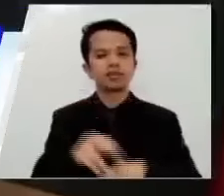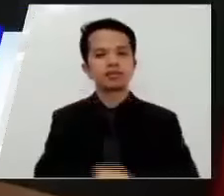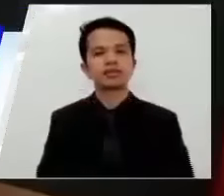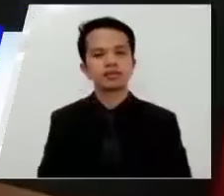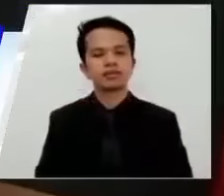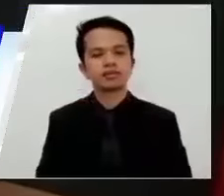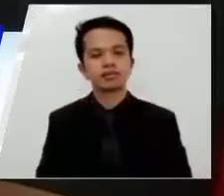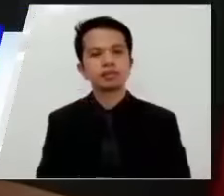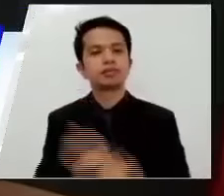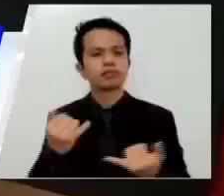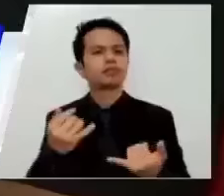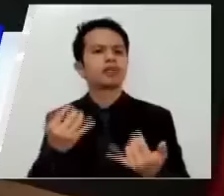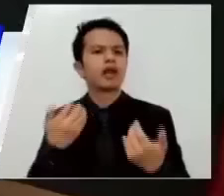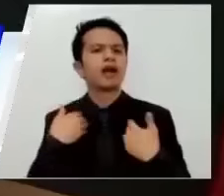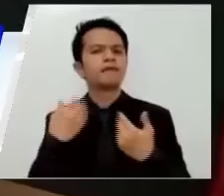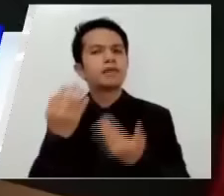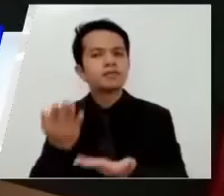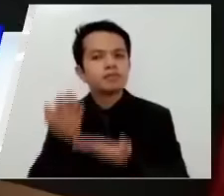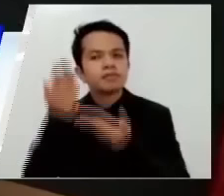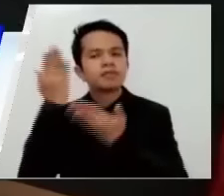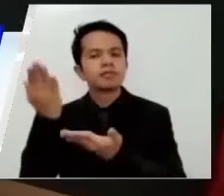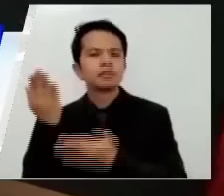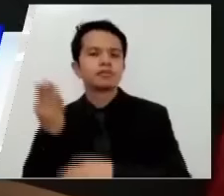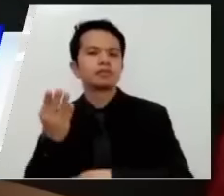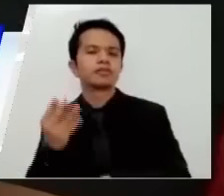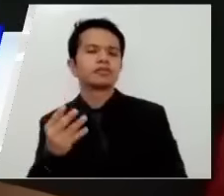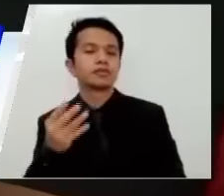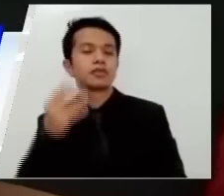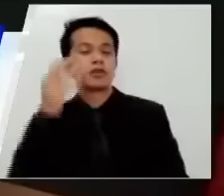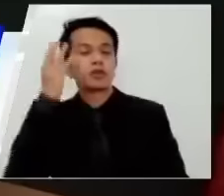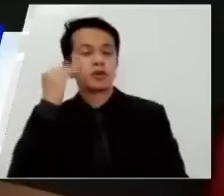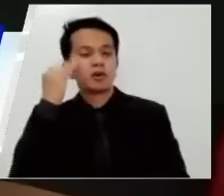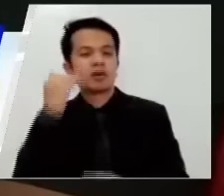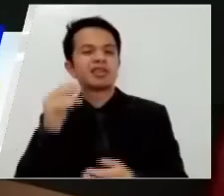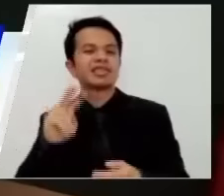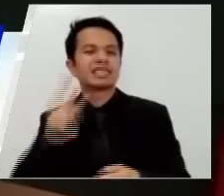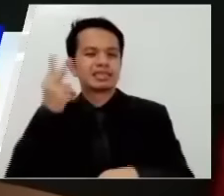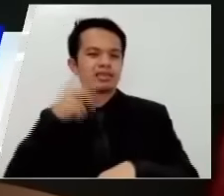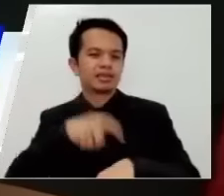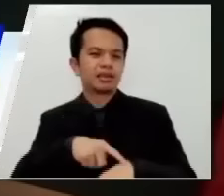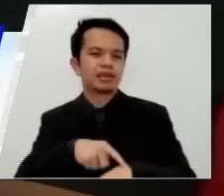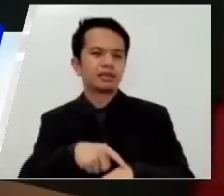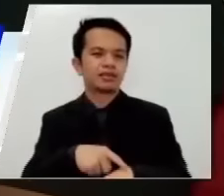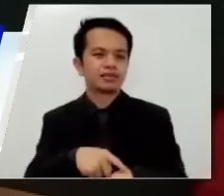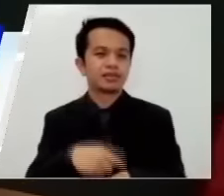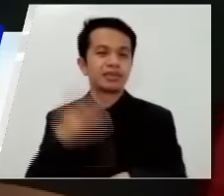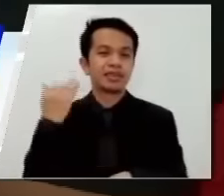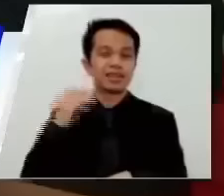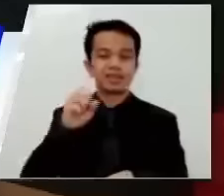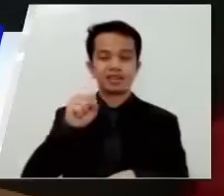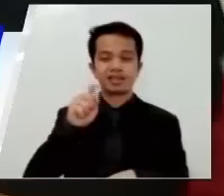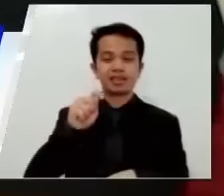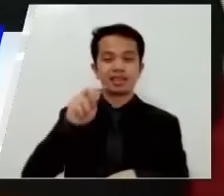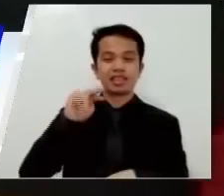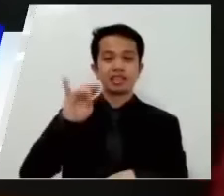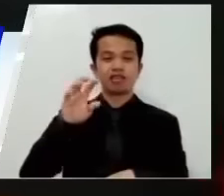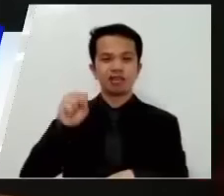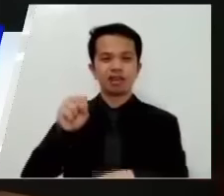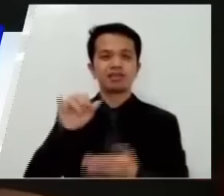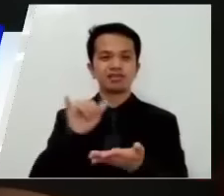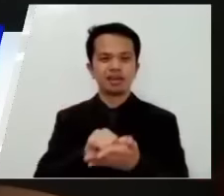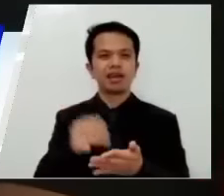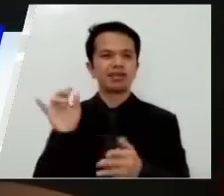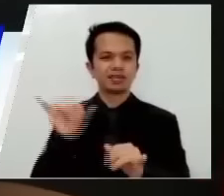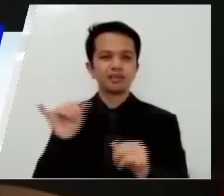kaming recommendation na gano'n. Kasi pangalawa na ito this year, di ba, yung St. Nicholas. And that's one reason, by the way,